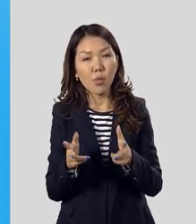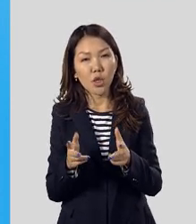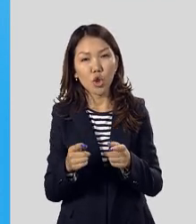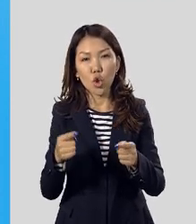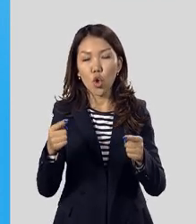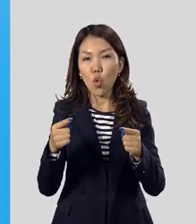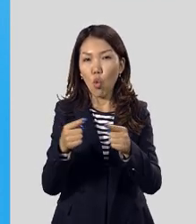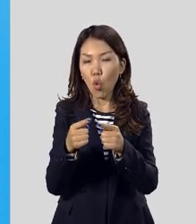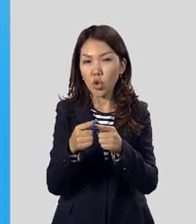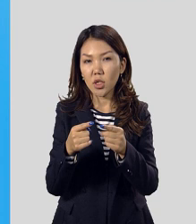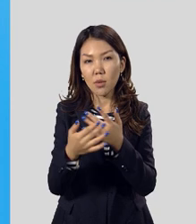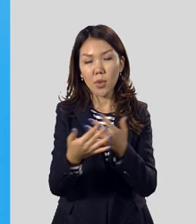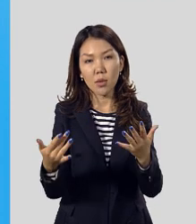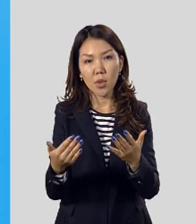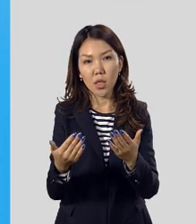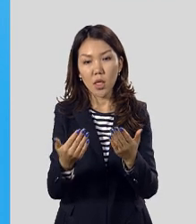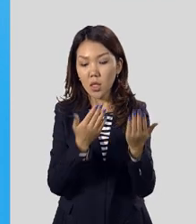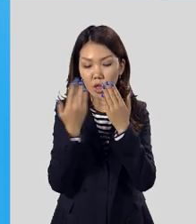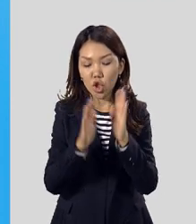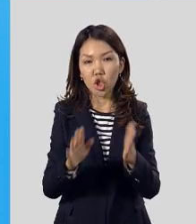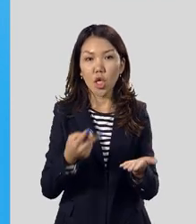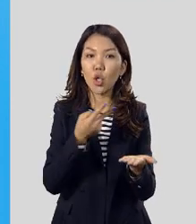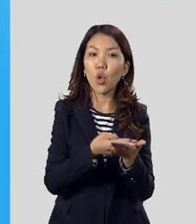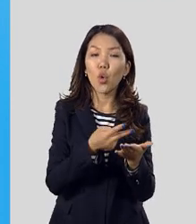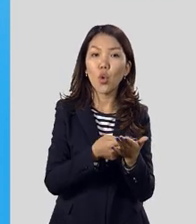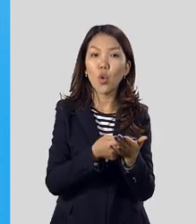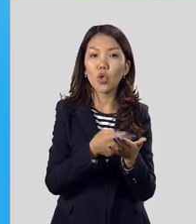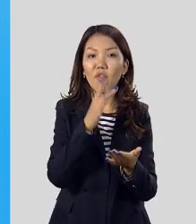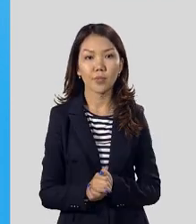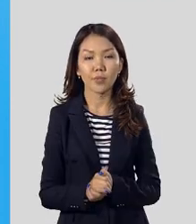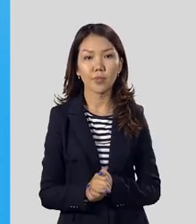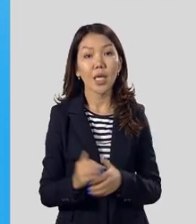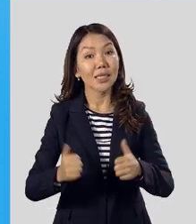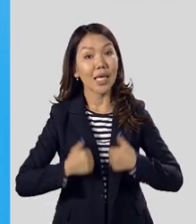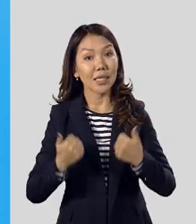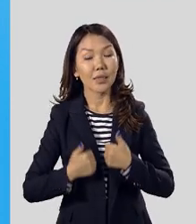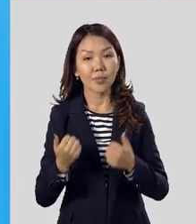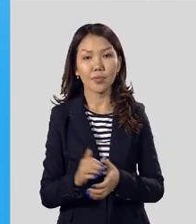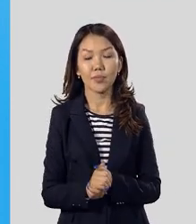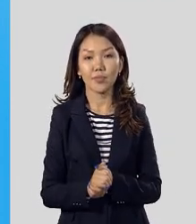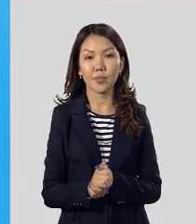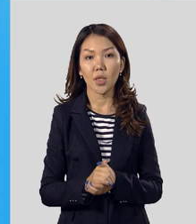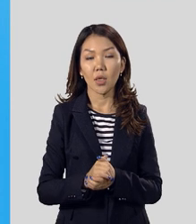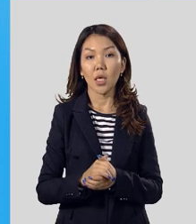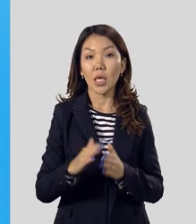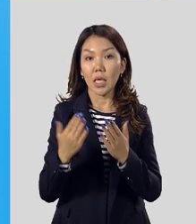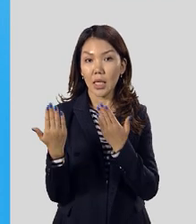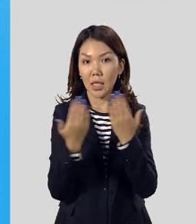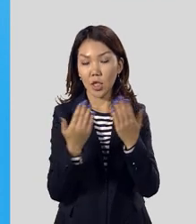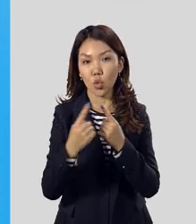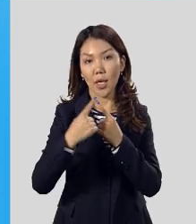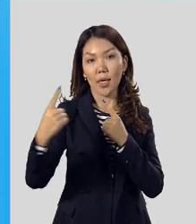предметов. Не читайте лежа в транспорте при плохом освещении. Старайтесь держать книгу